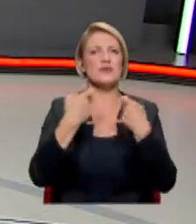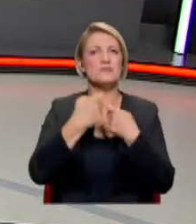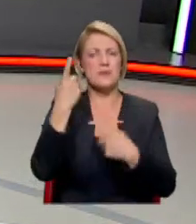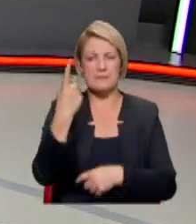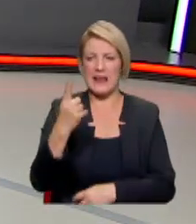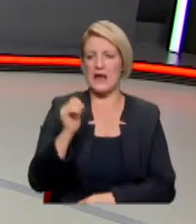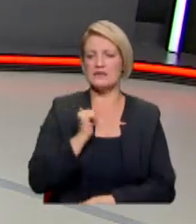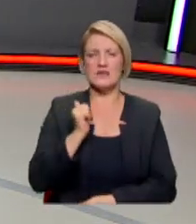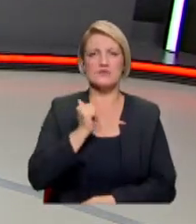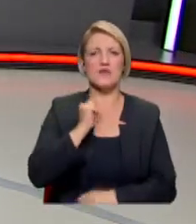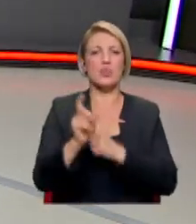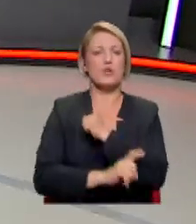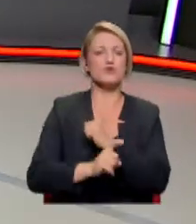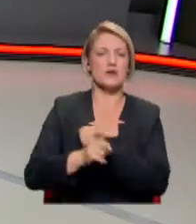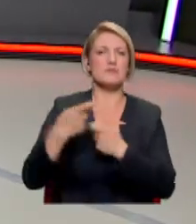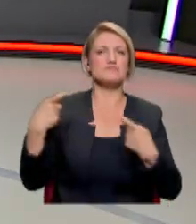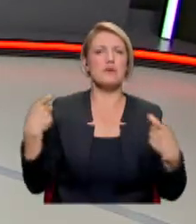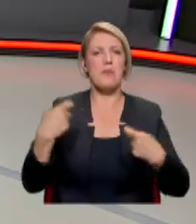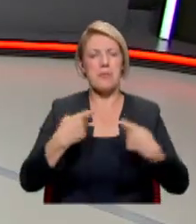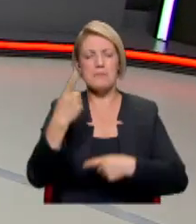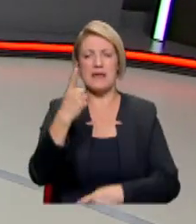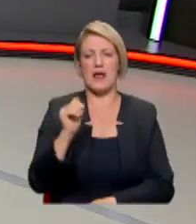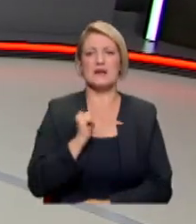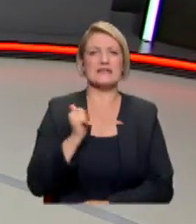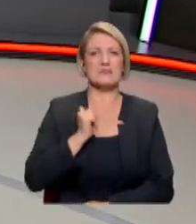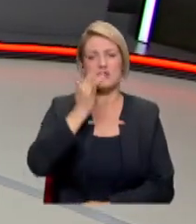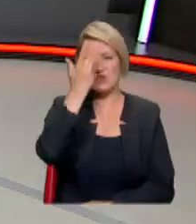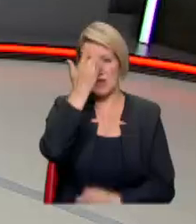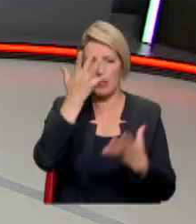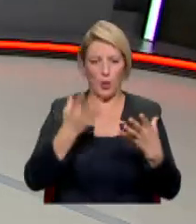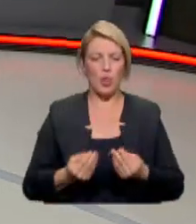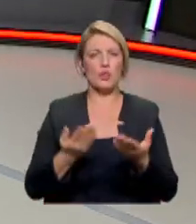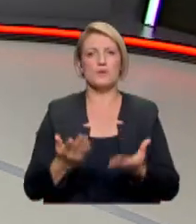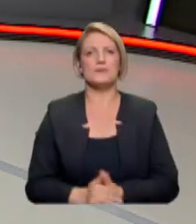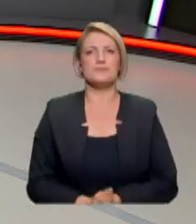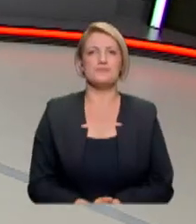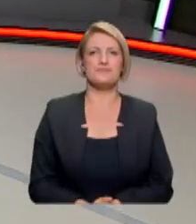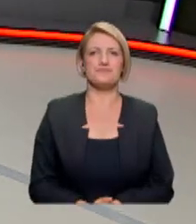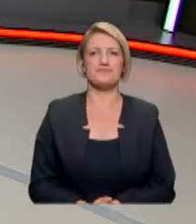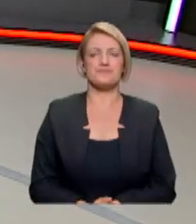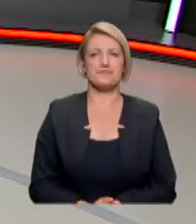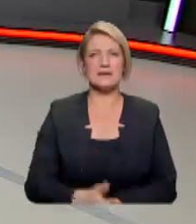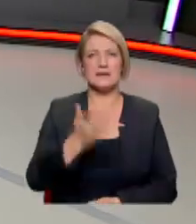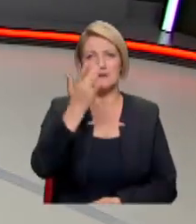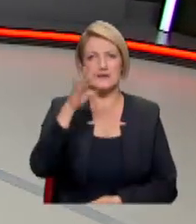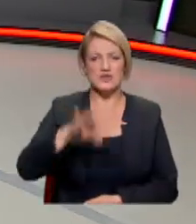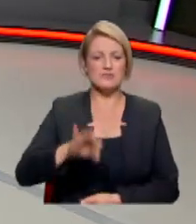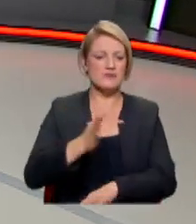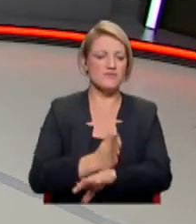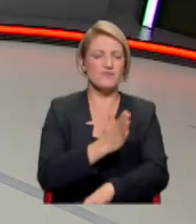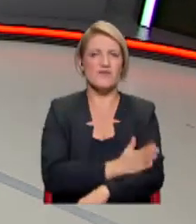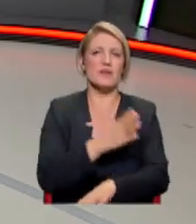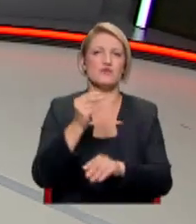askerimiz teröristlerle çatışmada bir askerimiz şehit oldu şimdi Vatan